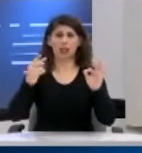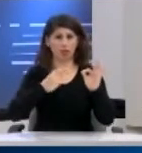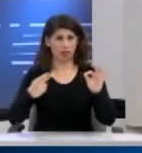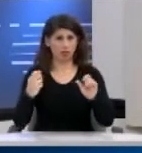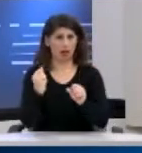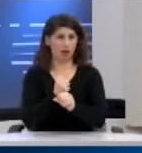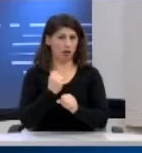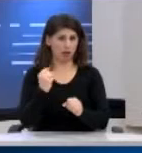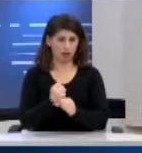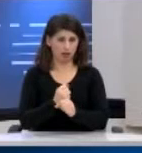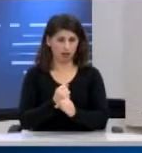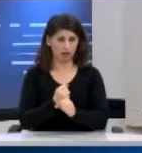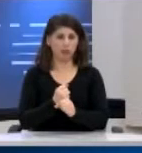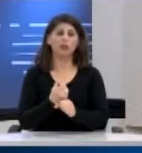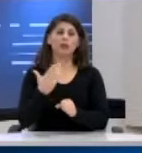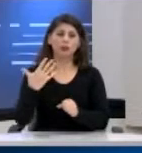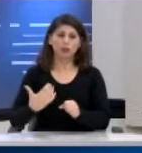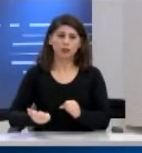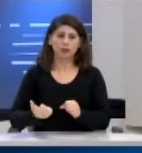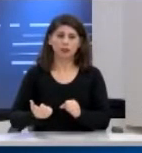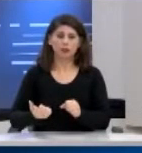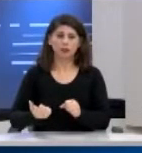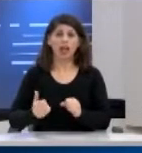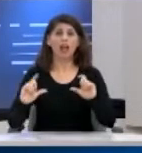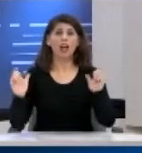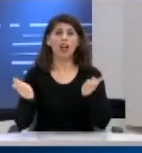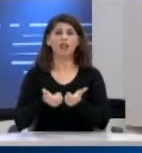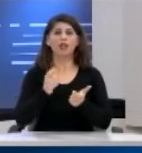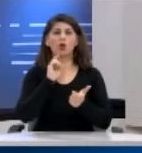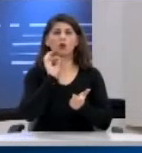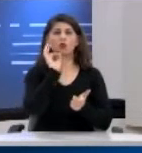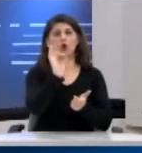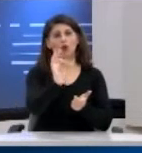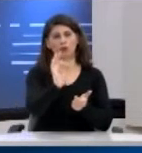εργασίας αποτελεί έναν εθνικό στόχο.